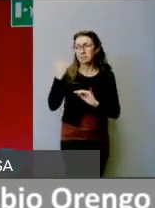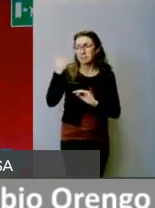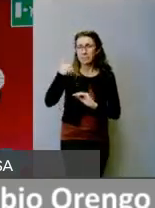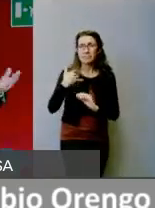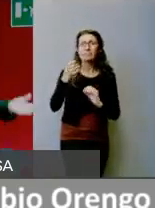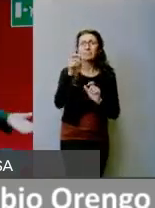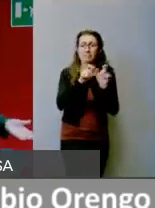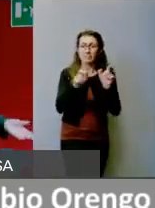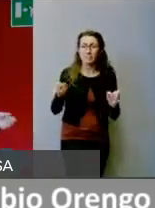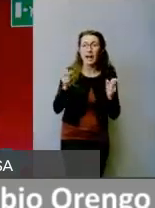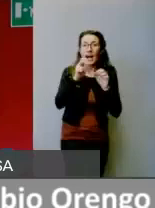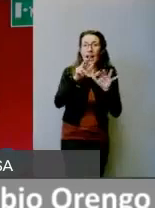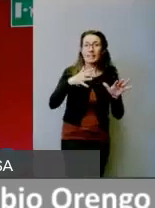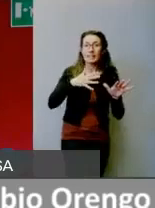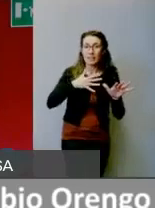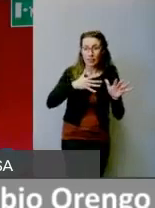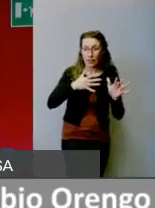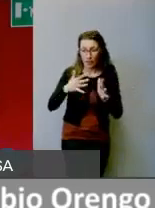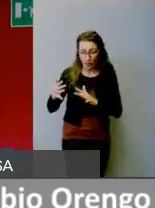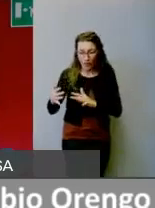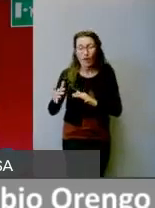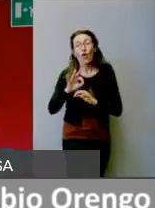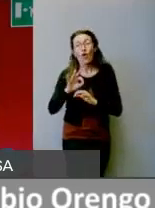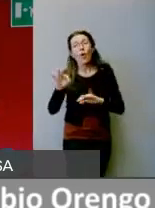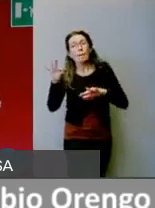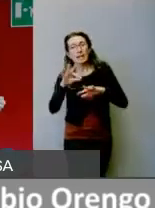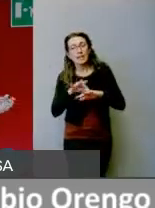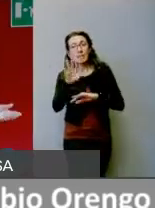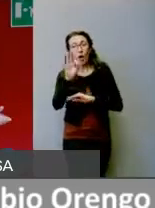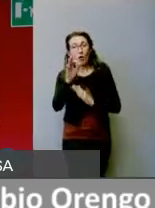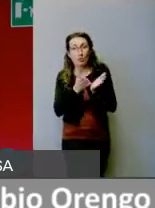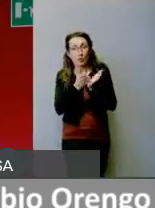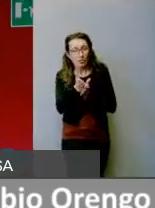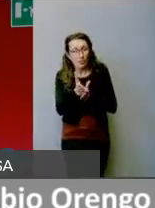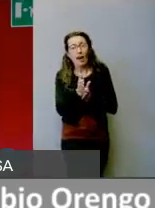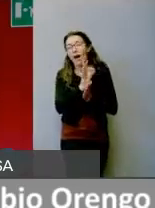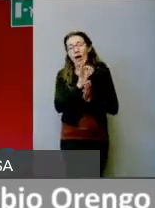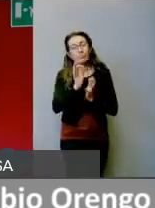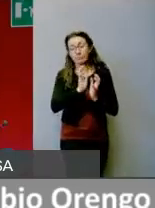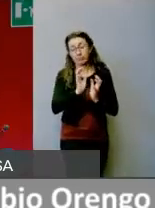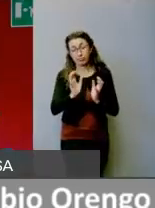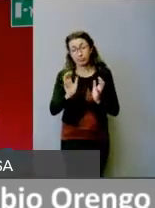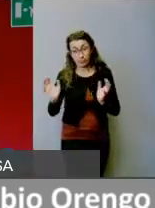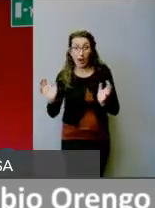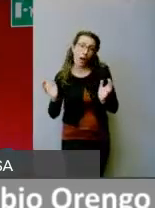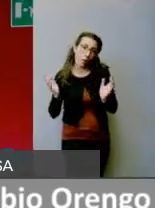poi si fanno ancora quelle dei 50 anni di matrimonio ed altro. Quindi io chiedo se